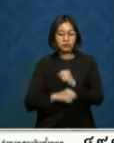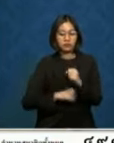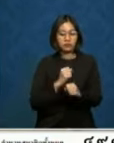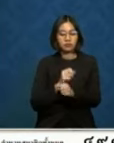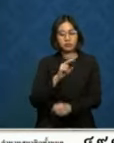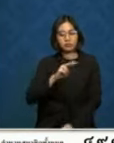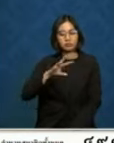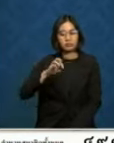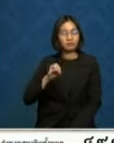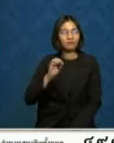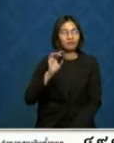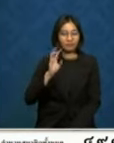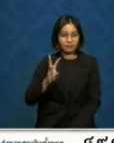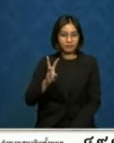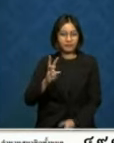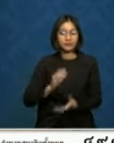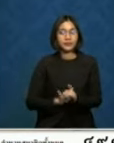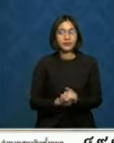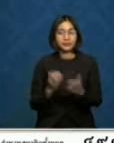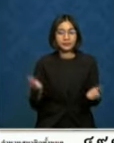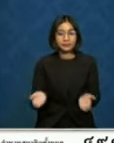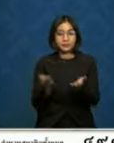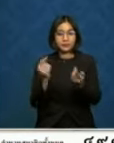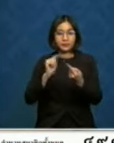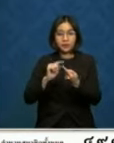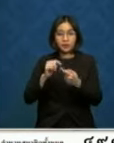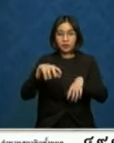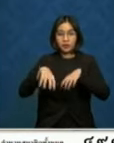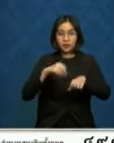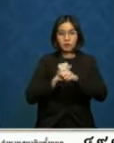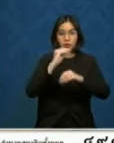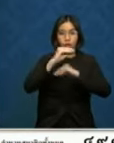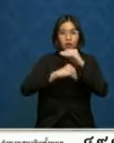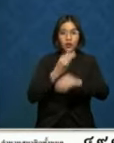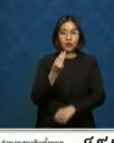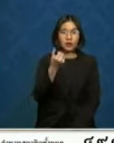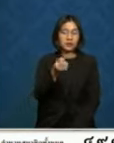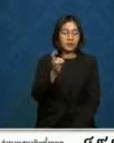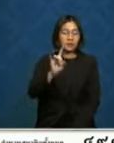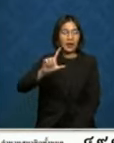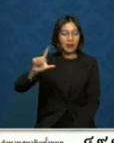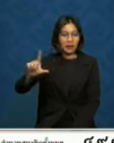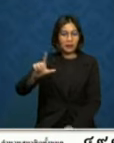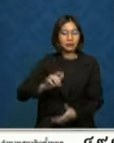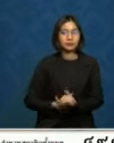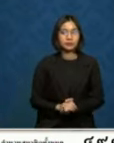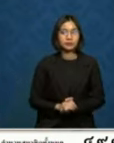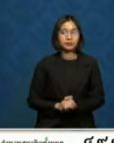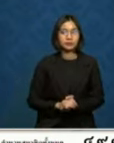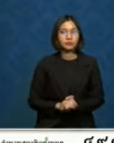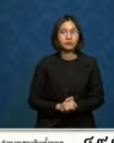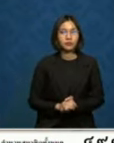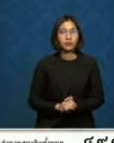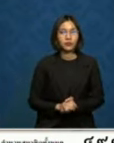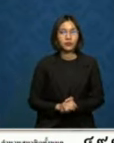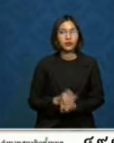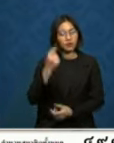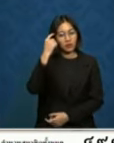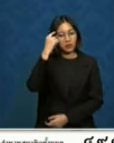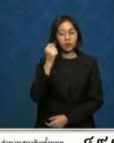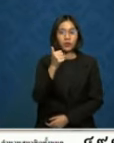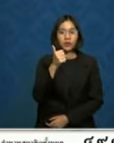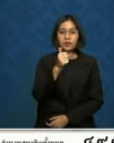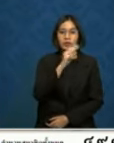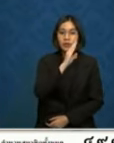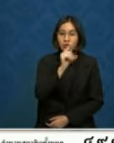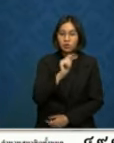าณ2566สนับสนุนในการจัดโครงการไปกว่า18ล้านบาทครับซึ่งดีเสียอีกห